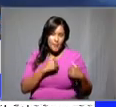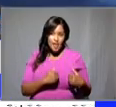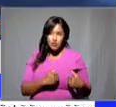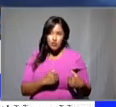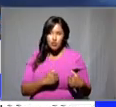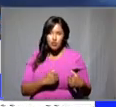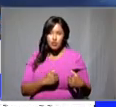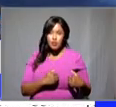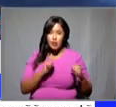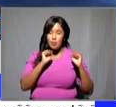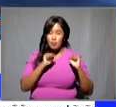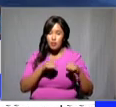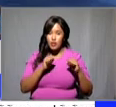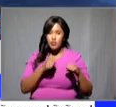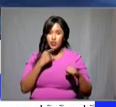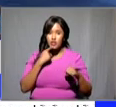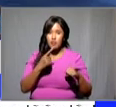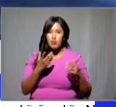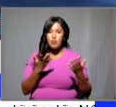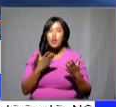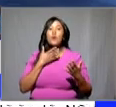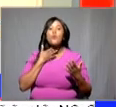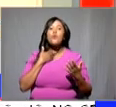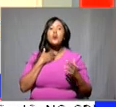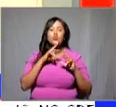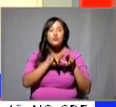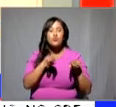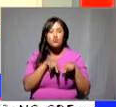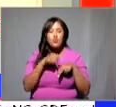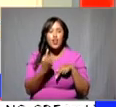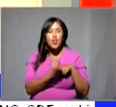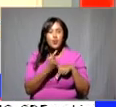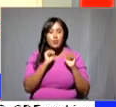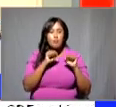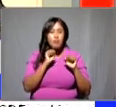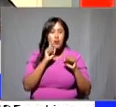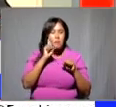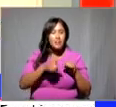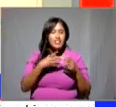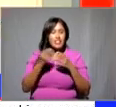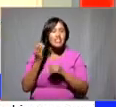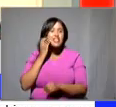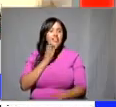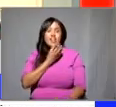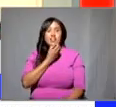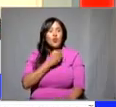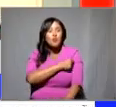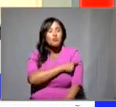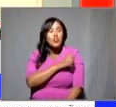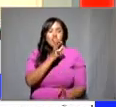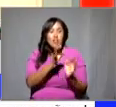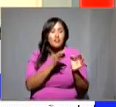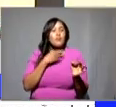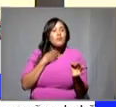no auge haria ekwenda gutweka quarantine no nginyagia dwaro kinyata kana no nginyagia dwaro bagathi ingenda gutwaro handu hange